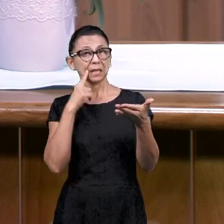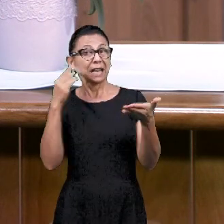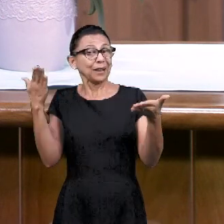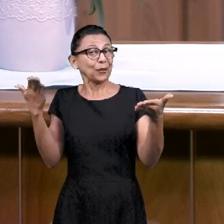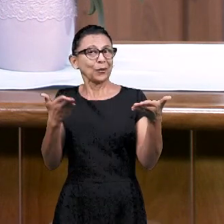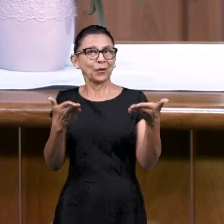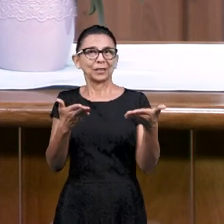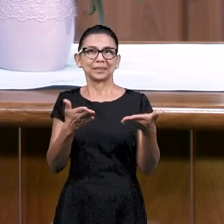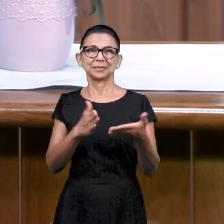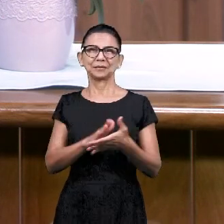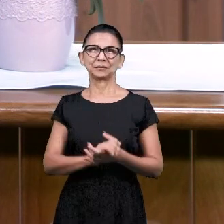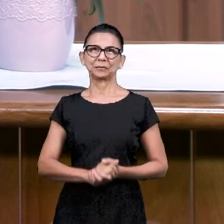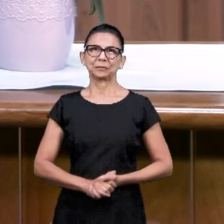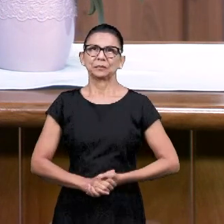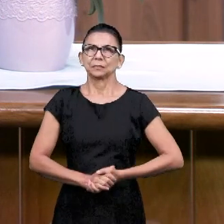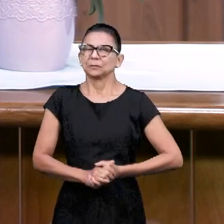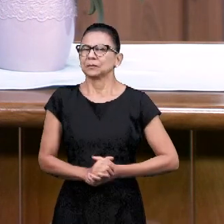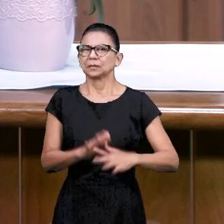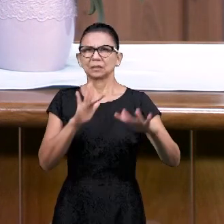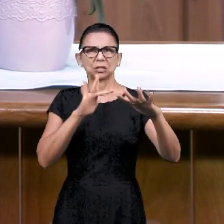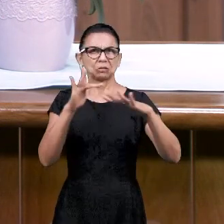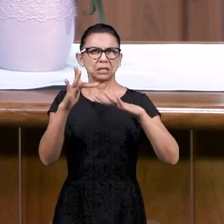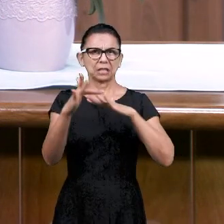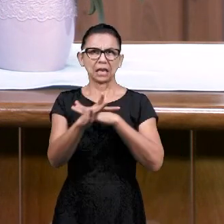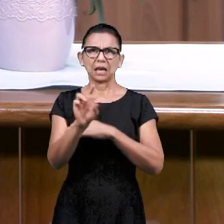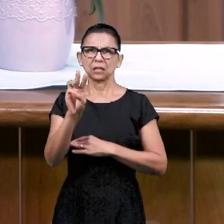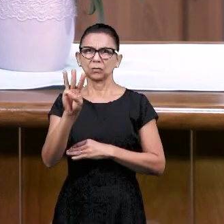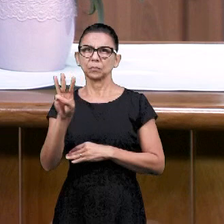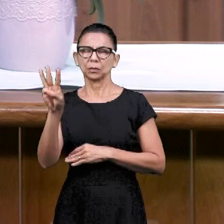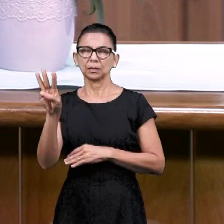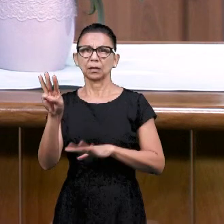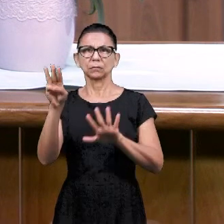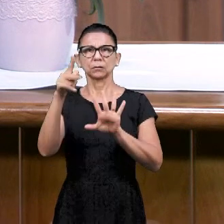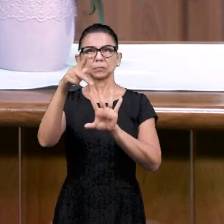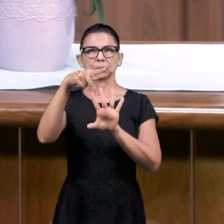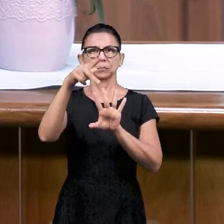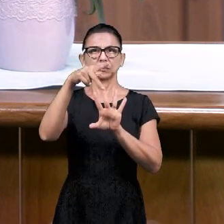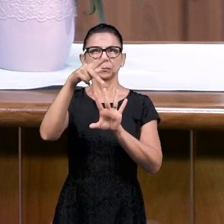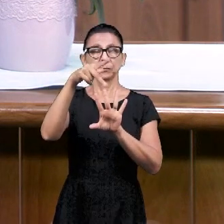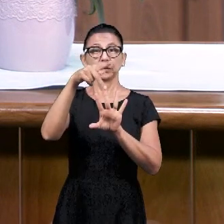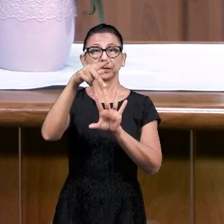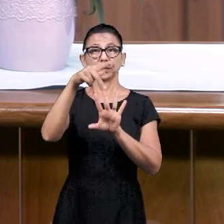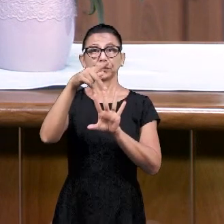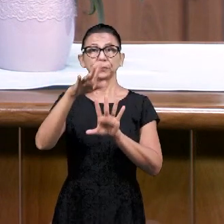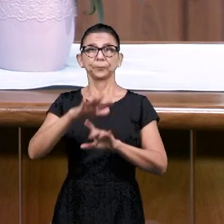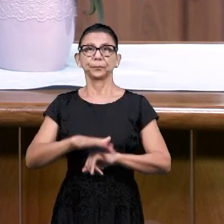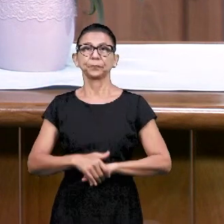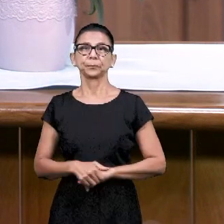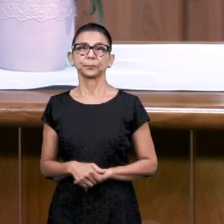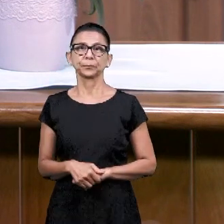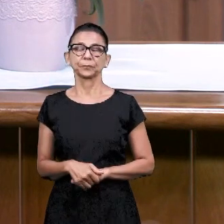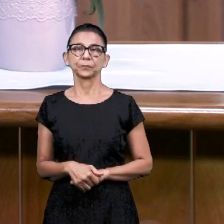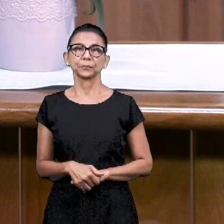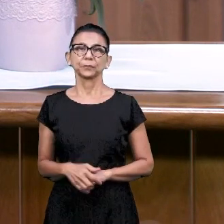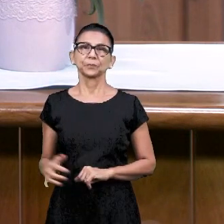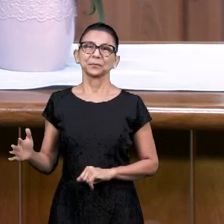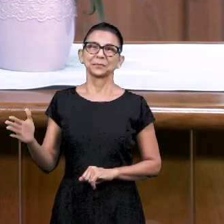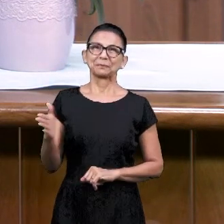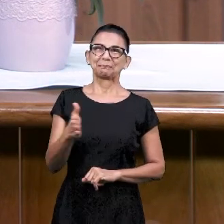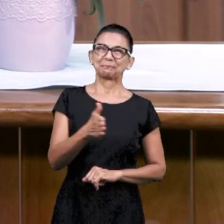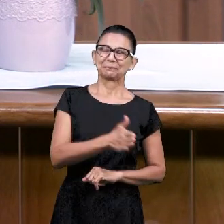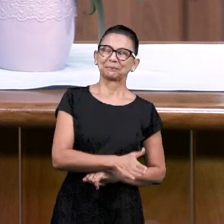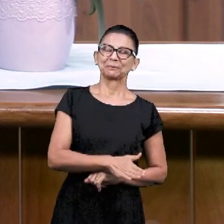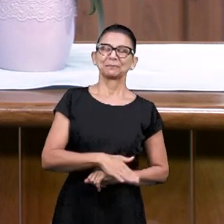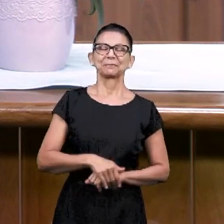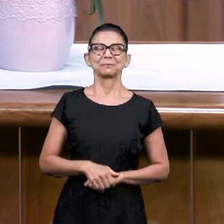La question vient d'arriver. Pas de problème. Dans les réseaux sociaux, dans le portail, on va mettre cette question. La question est,